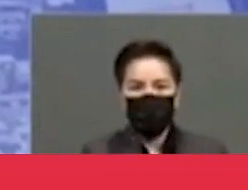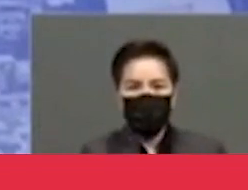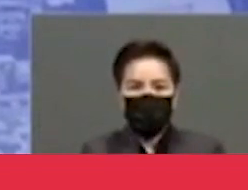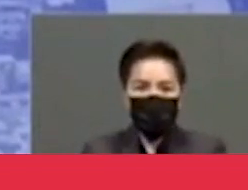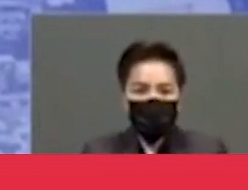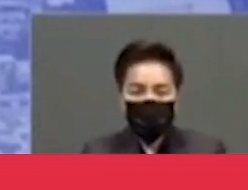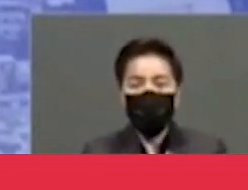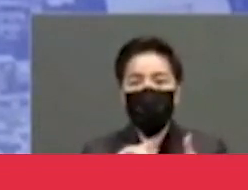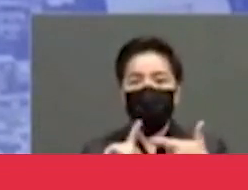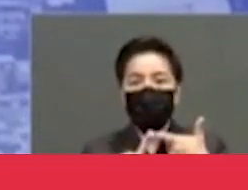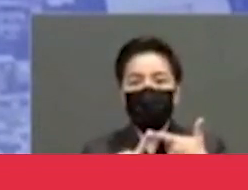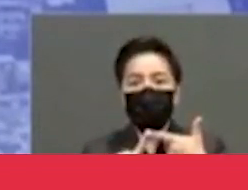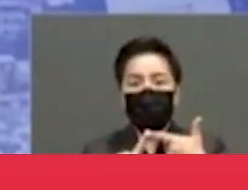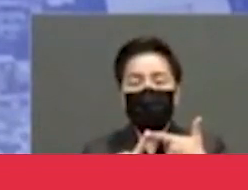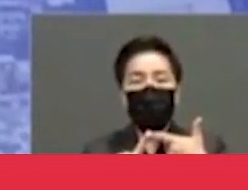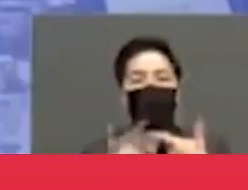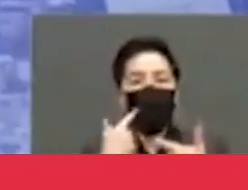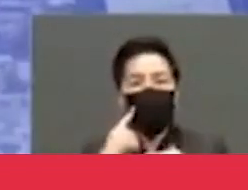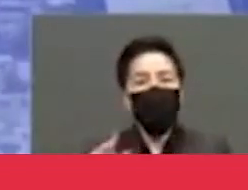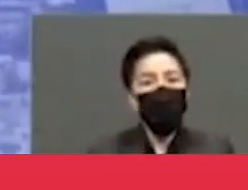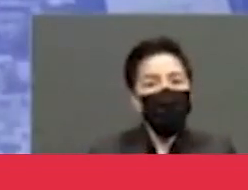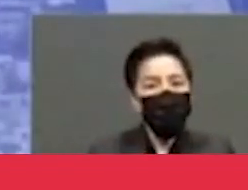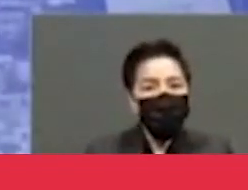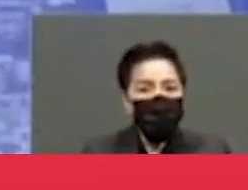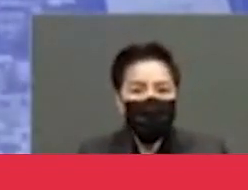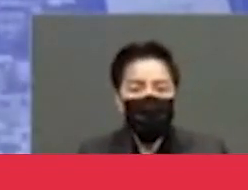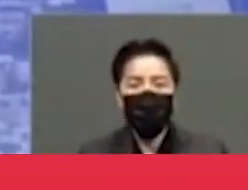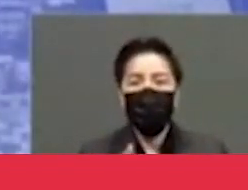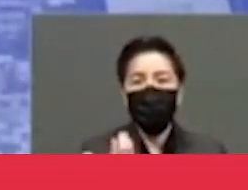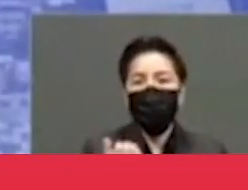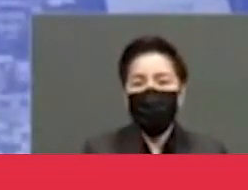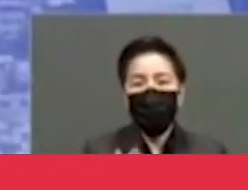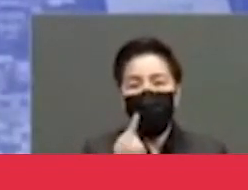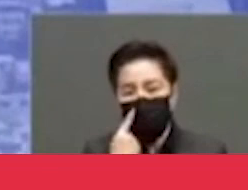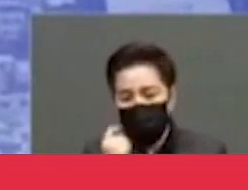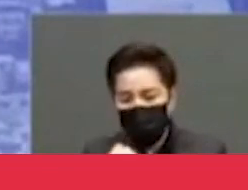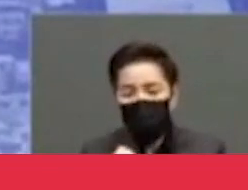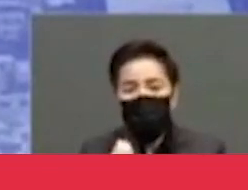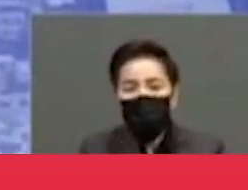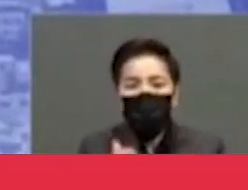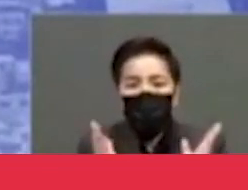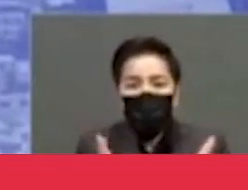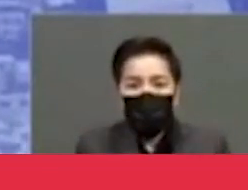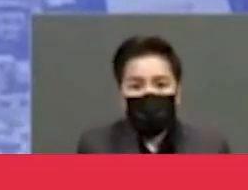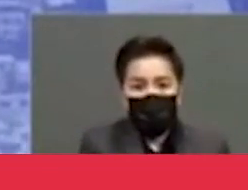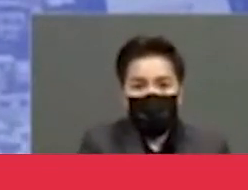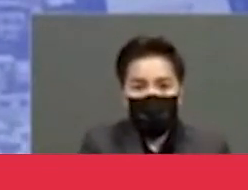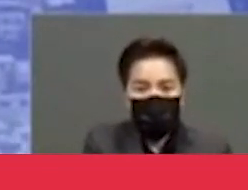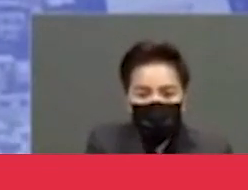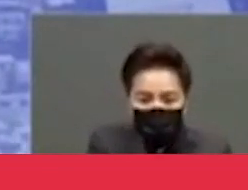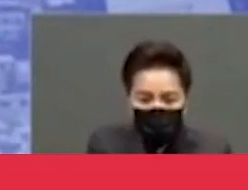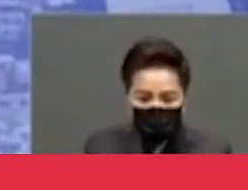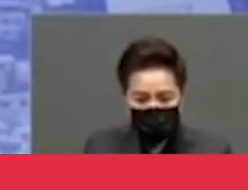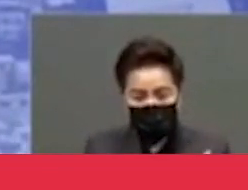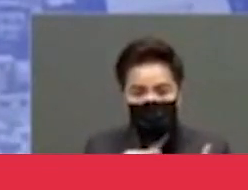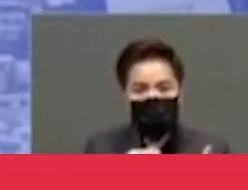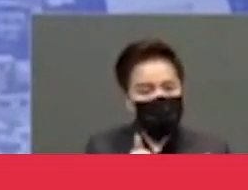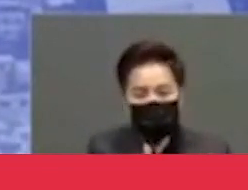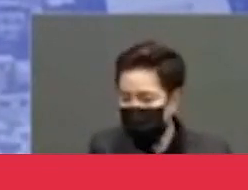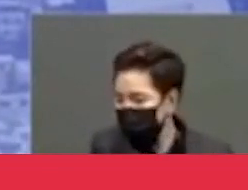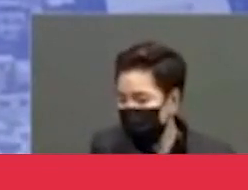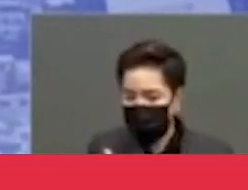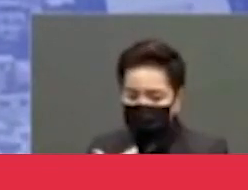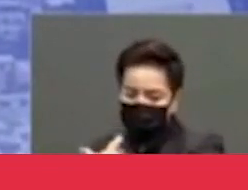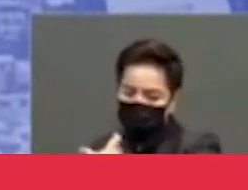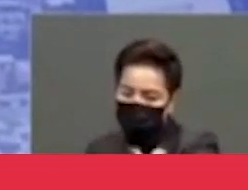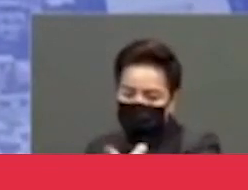ากเท่าที่ควรจะสามารถเปิดประเทศได้หรือไม่ซึ่งขอเน้นย้ำว่าการเปิดประเทศมีลิสต์ประเทศที่อนุญาตให้เข้ามาโดยไม่ต้องกักตัว